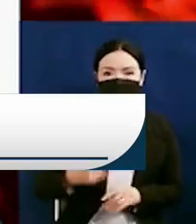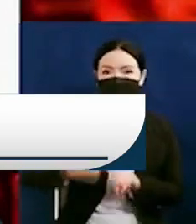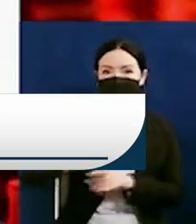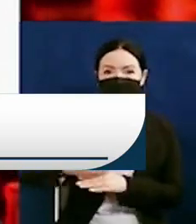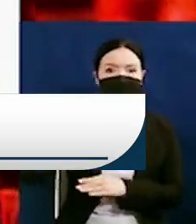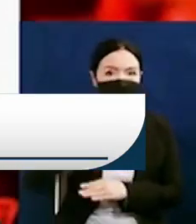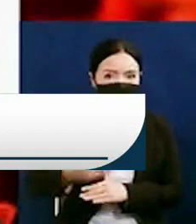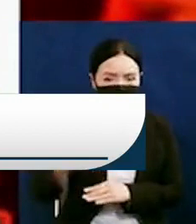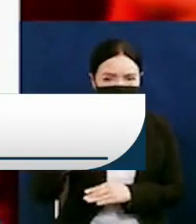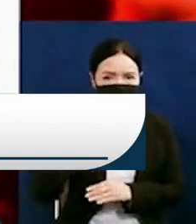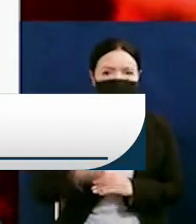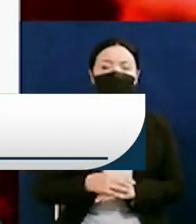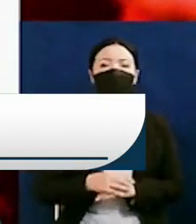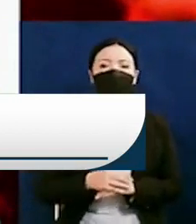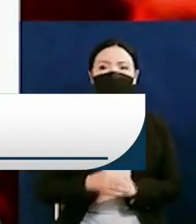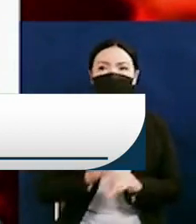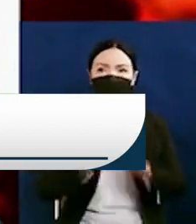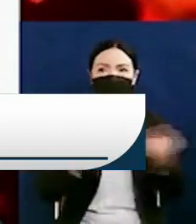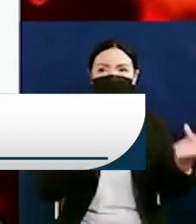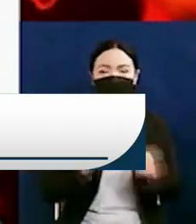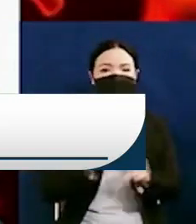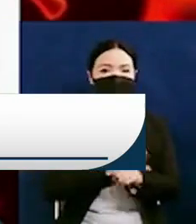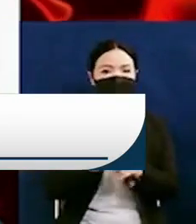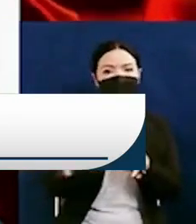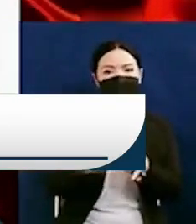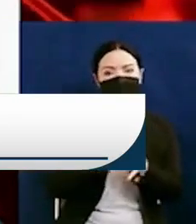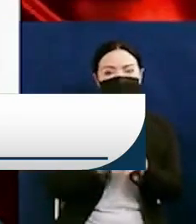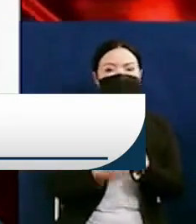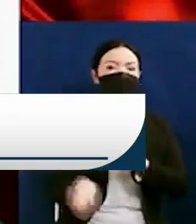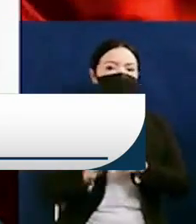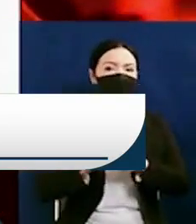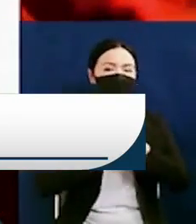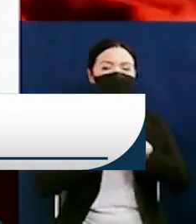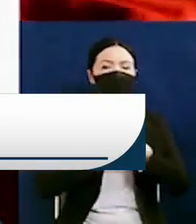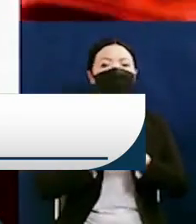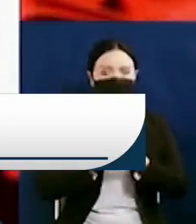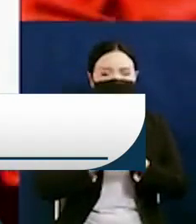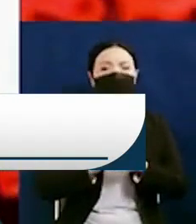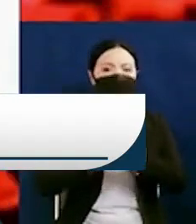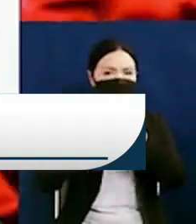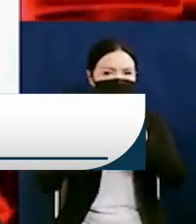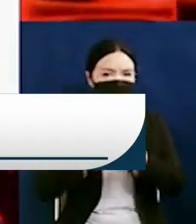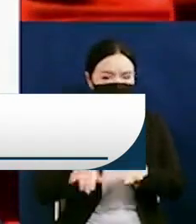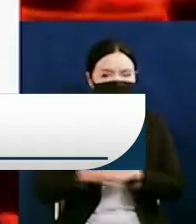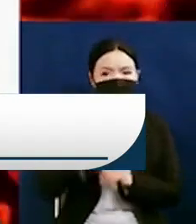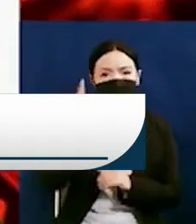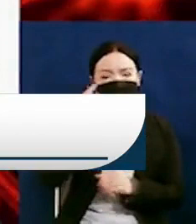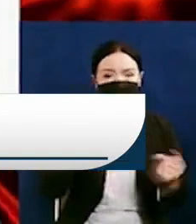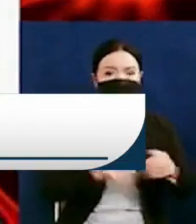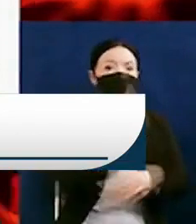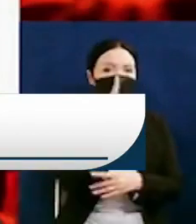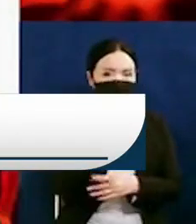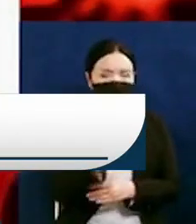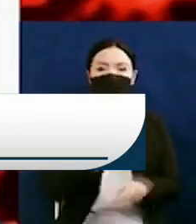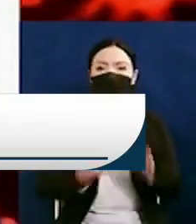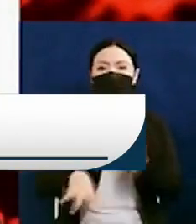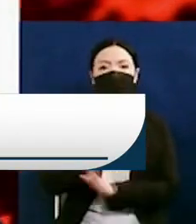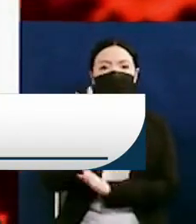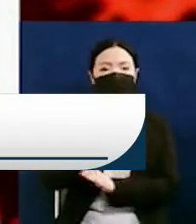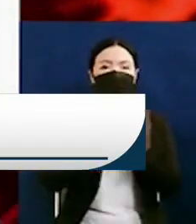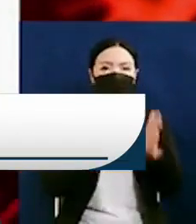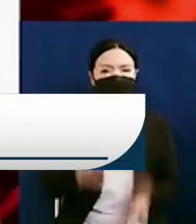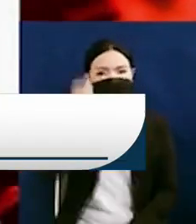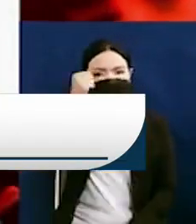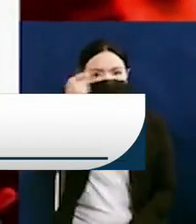ก็อาจจะขึ้นเป็นสัดส่วนของจำนวนที่ติดเชื้อนะแต่ก็จะค่อยๆลดลงนะครับก็คิดว่าผู้เสียชีวิตนี้จะอยู่ประมาณ 50